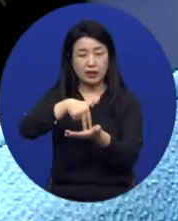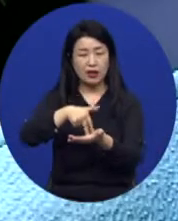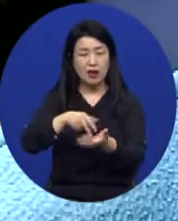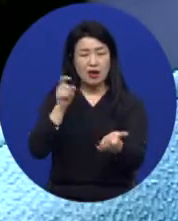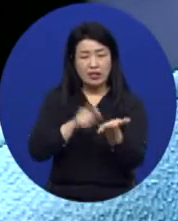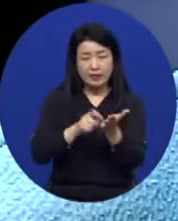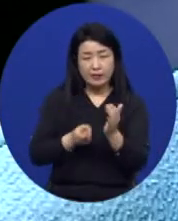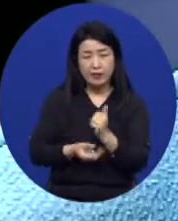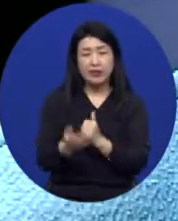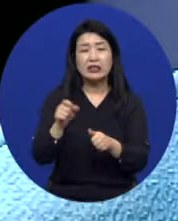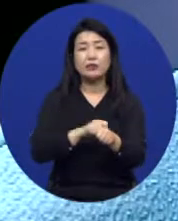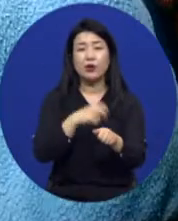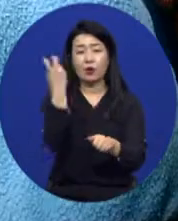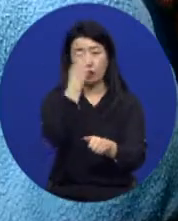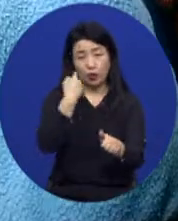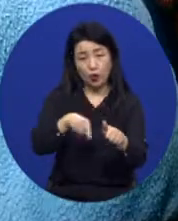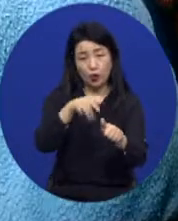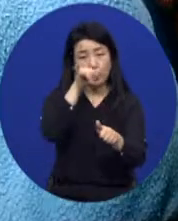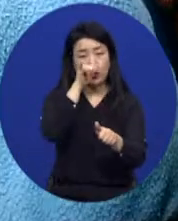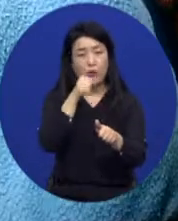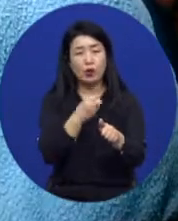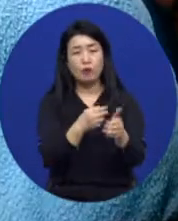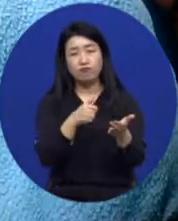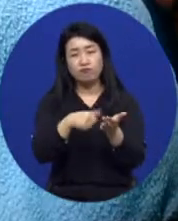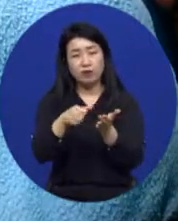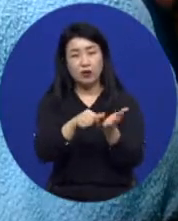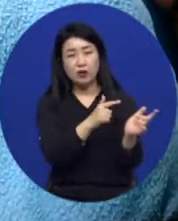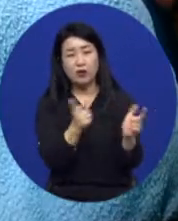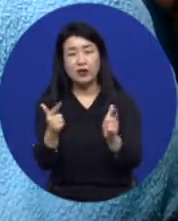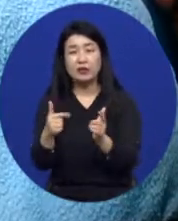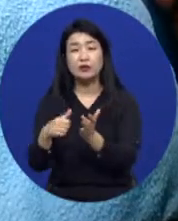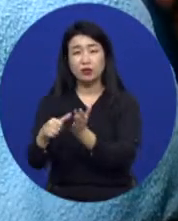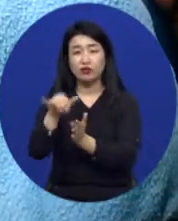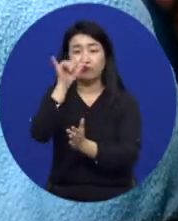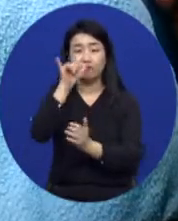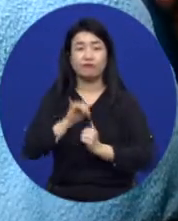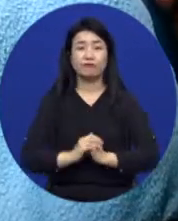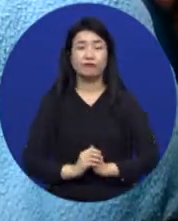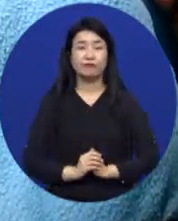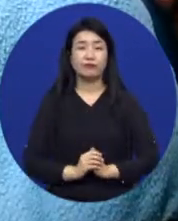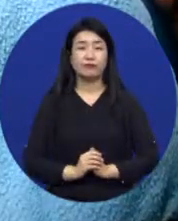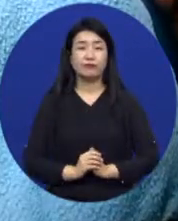뿐만 특별교육을 실시하고 구급차의 분만 키트 를 갖추고 있습니다